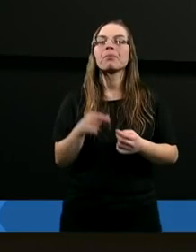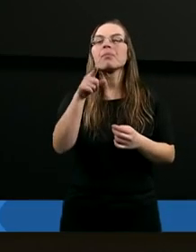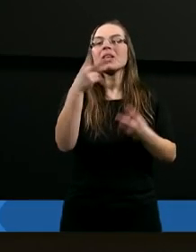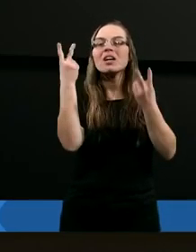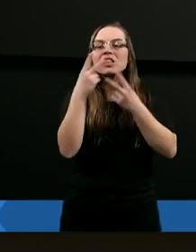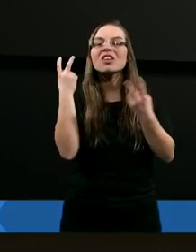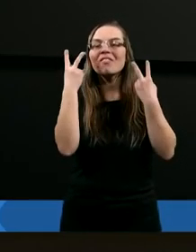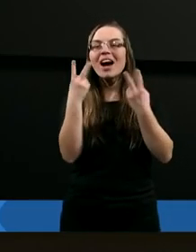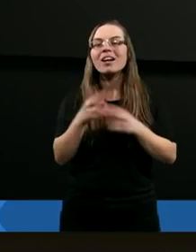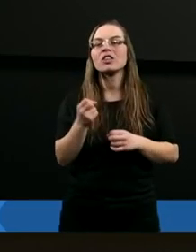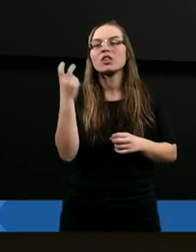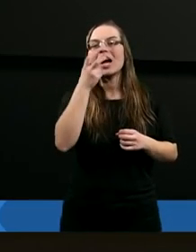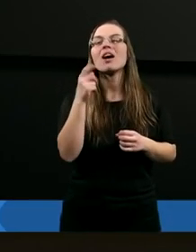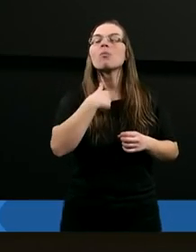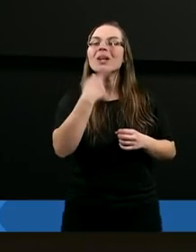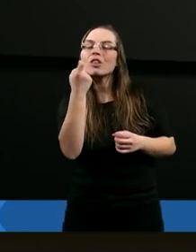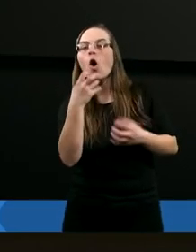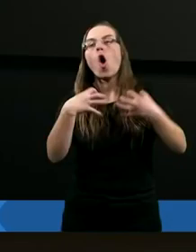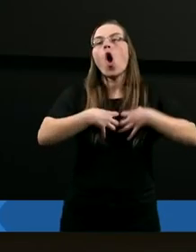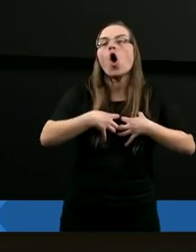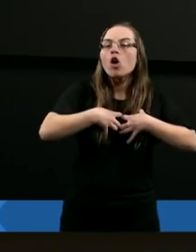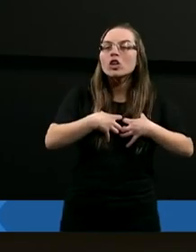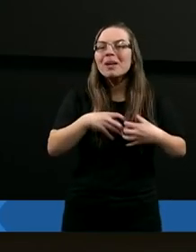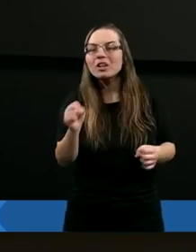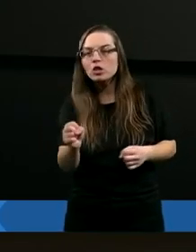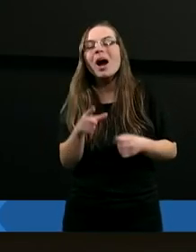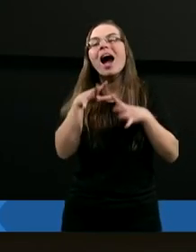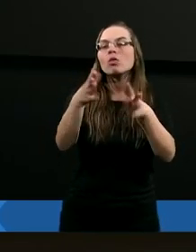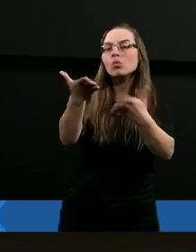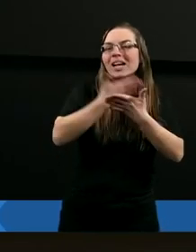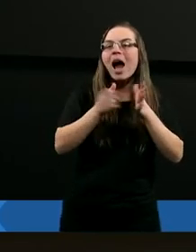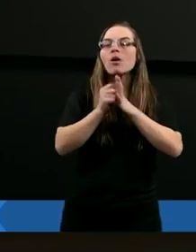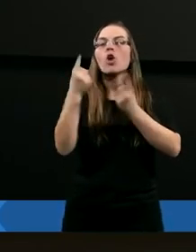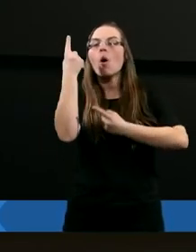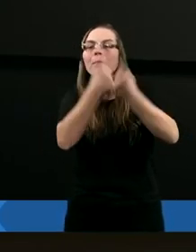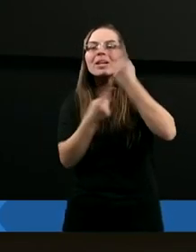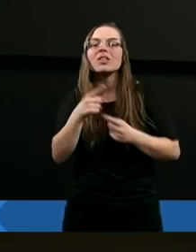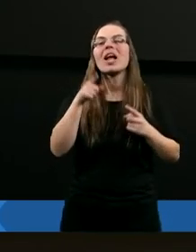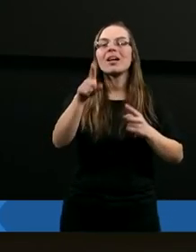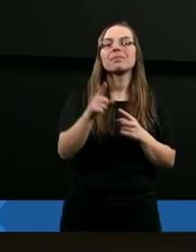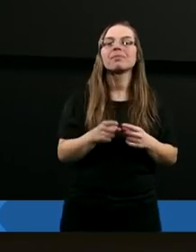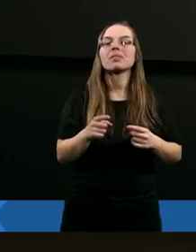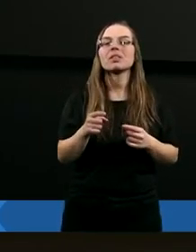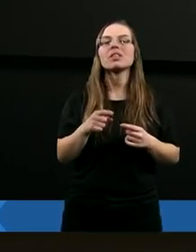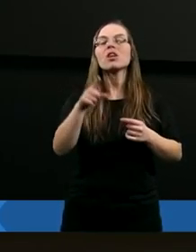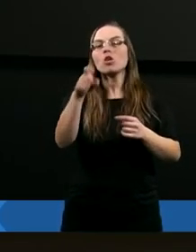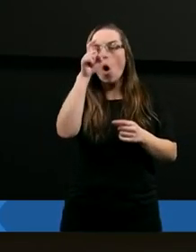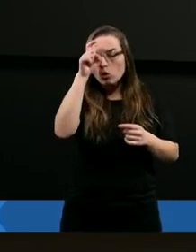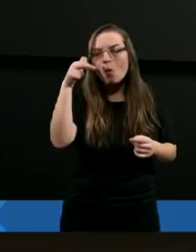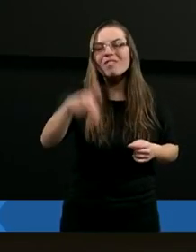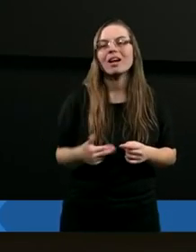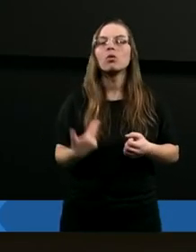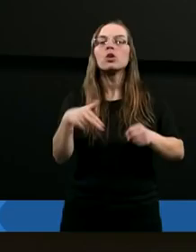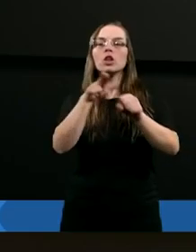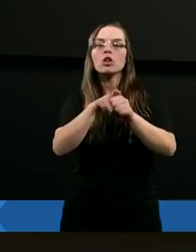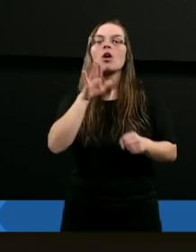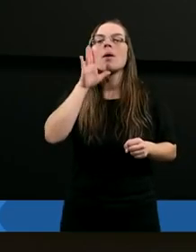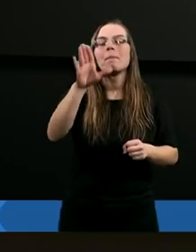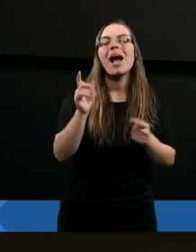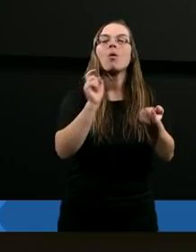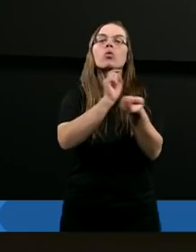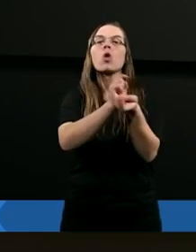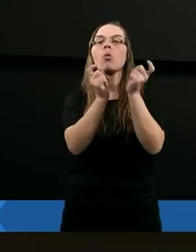ciekawą historię. Troszkę mnie rozśmieszyło, ale dało mi też dużo do myślenia. o pewnym świętym człowieku, który